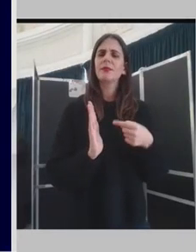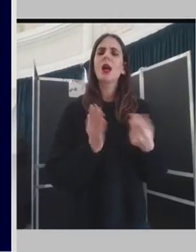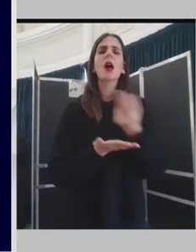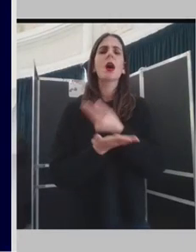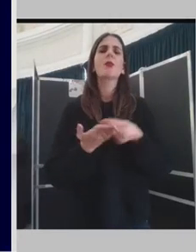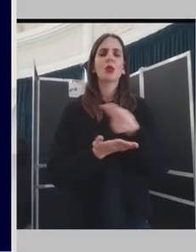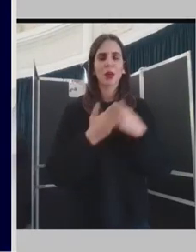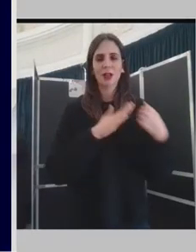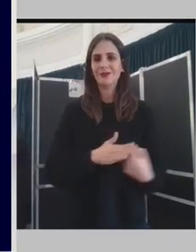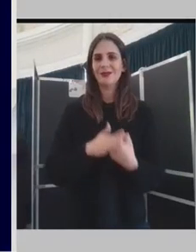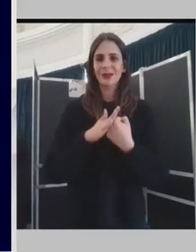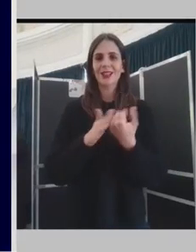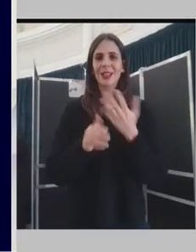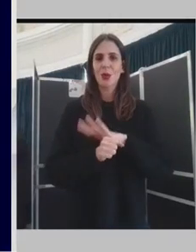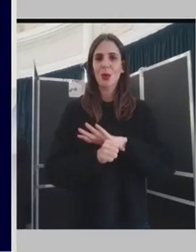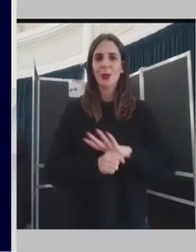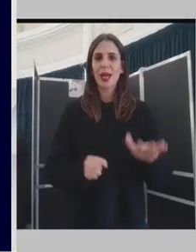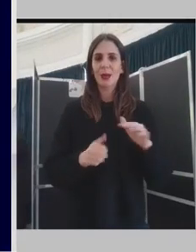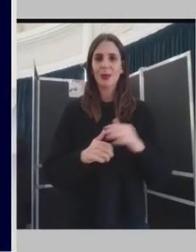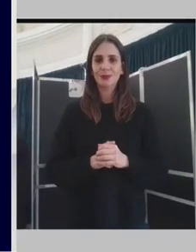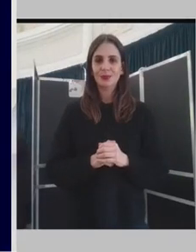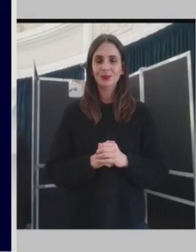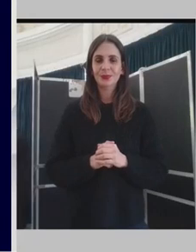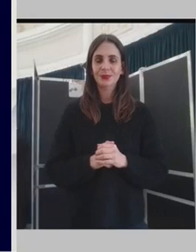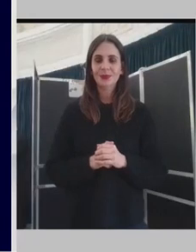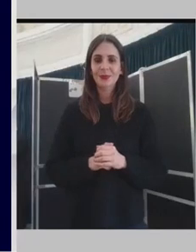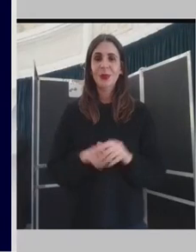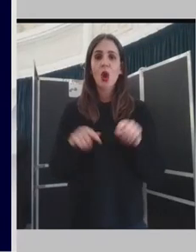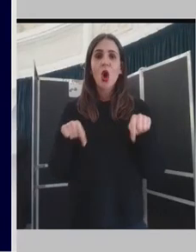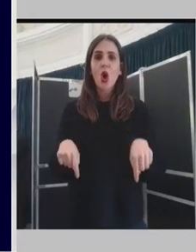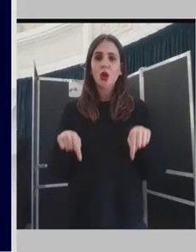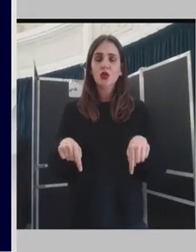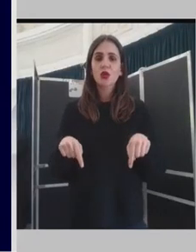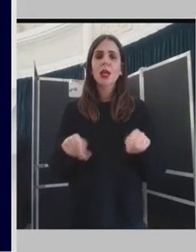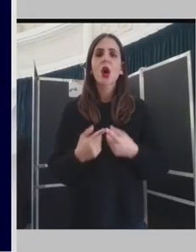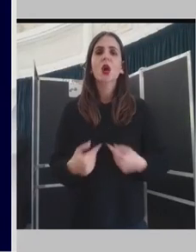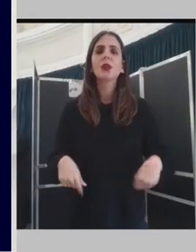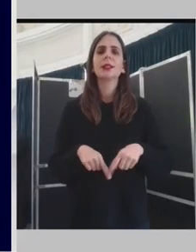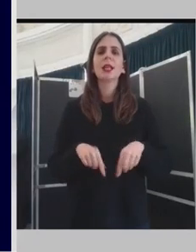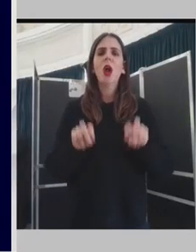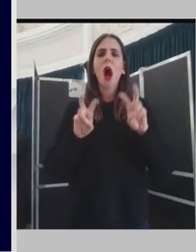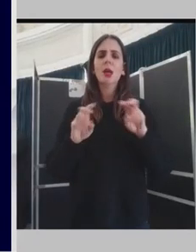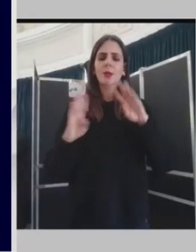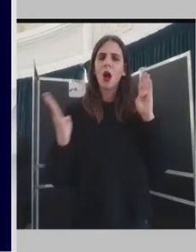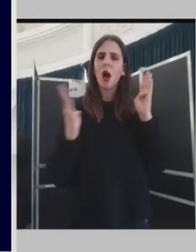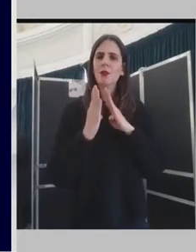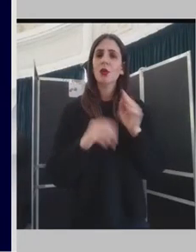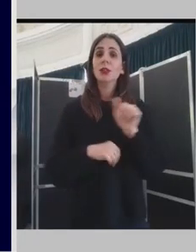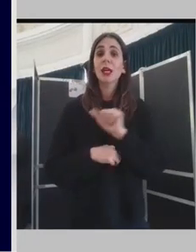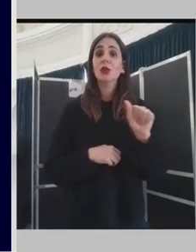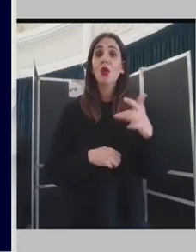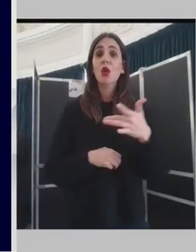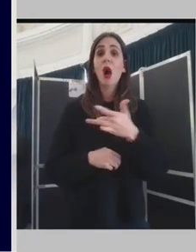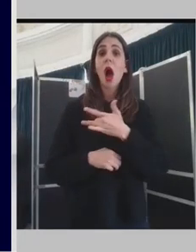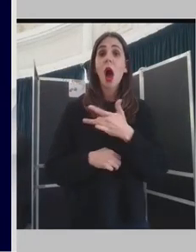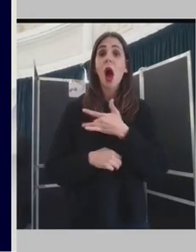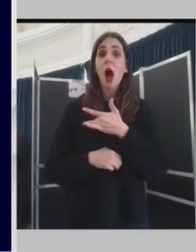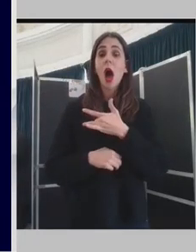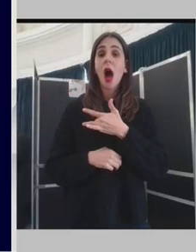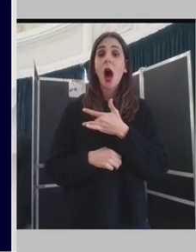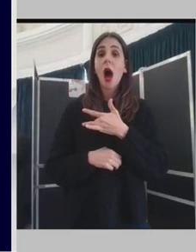progetti. E quello che tratterà oggi questo consiglio non è soltanto l'arresto cardiaco, ma